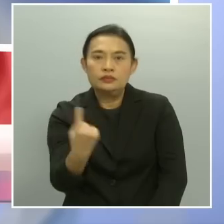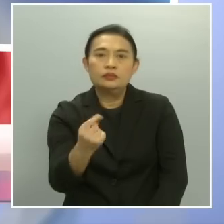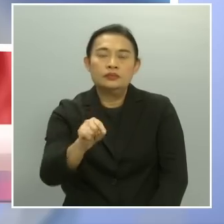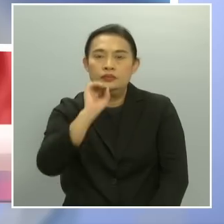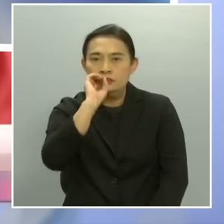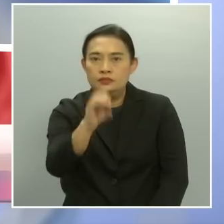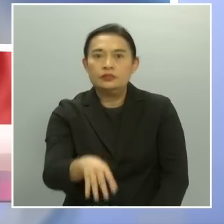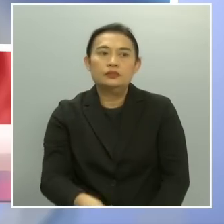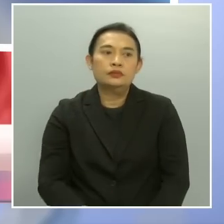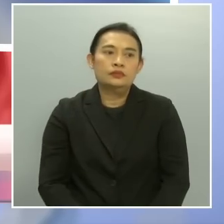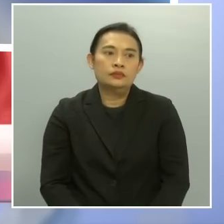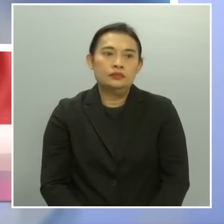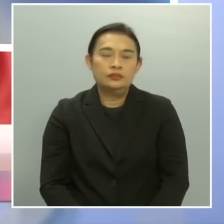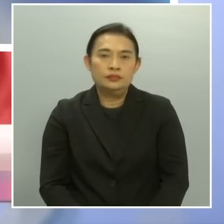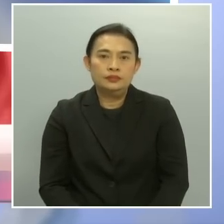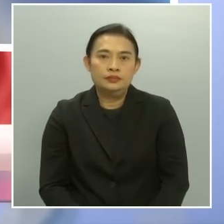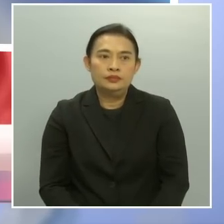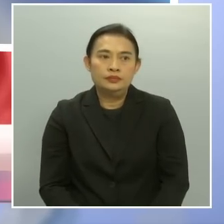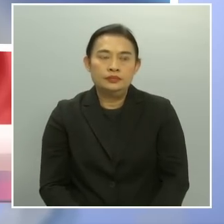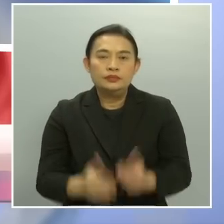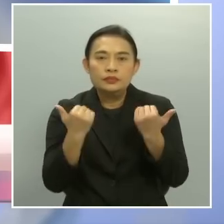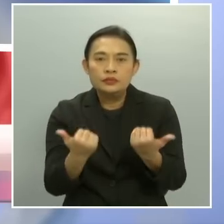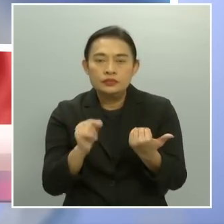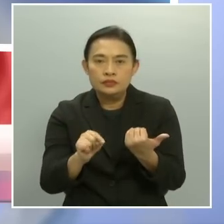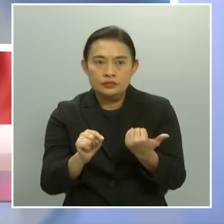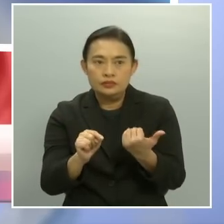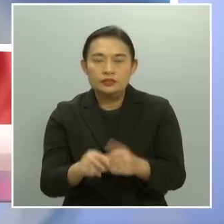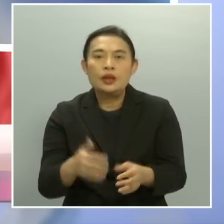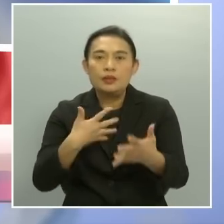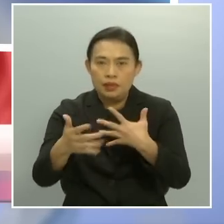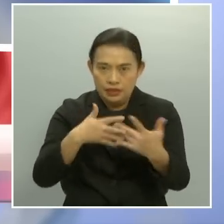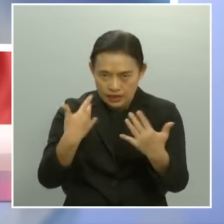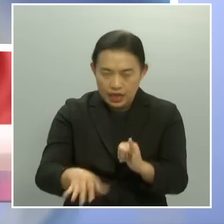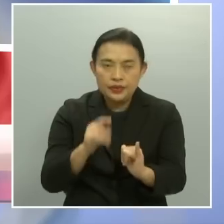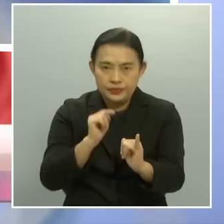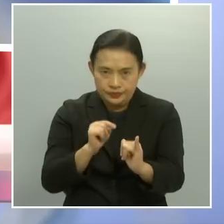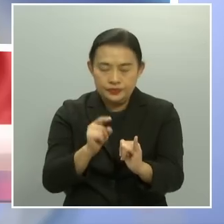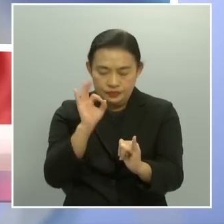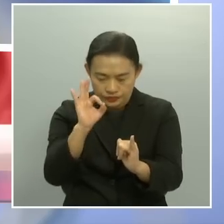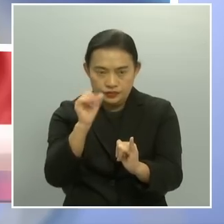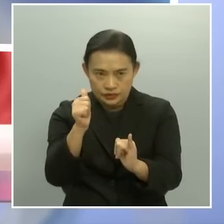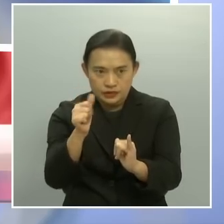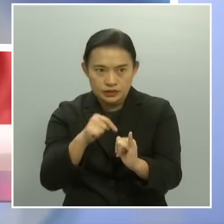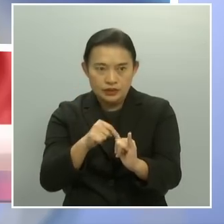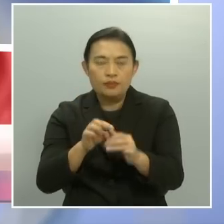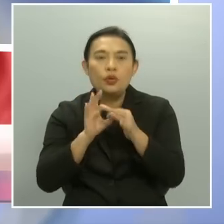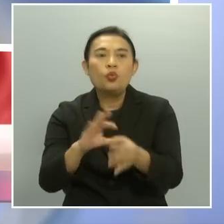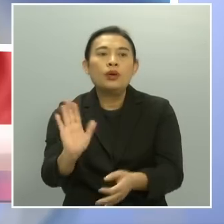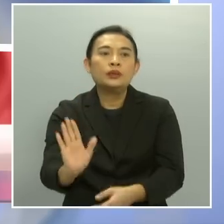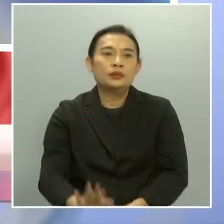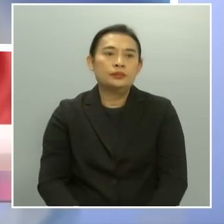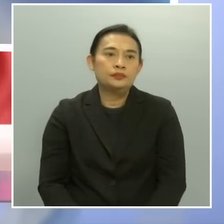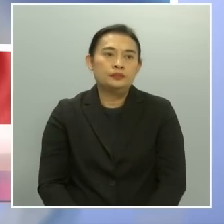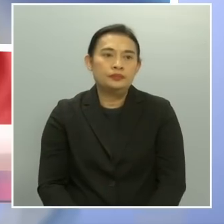าตอนนี้น้องปลอดภัยแล้วโอเคอาการโอเคนะคะไม่มีอะไรต้องเป็นห่วงแล้วแล้วก็ขอบ